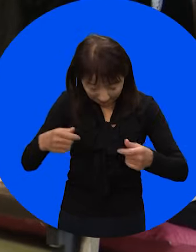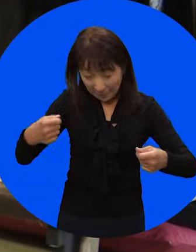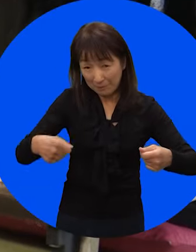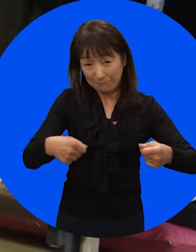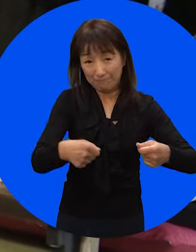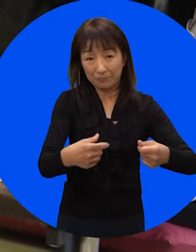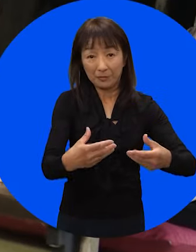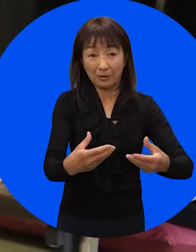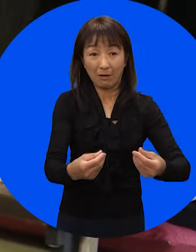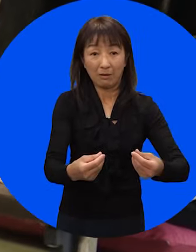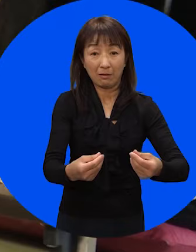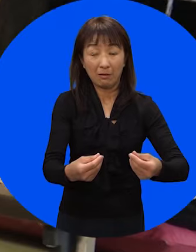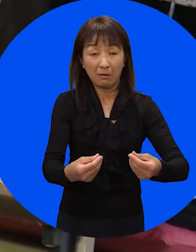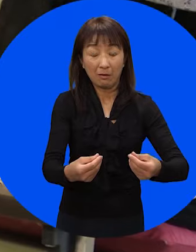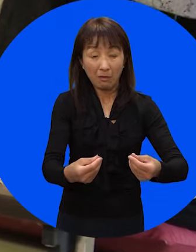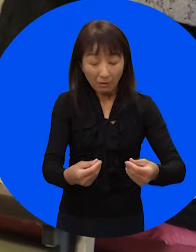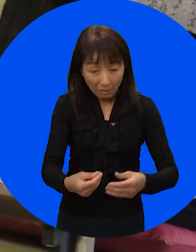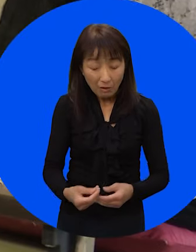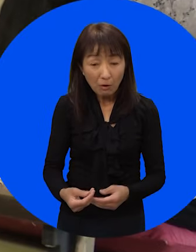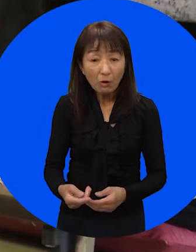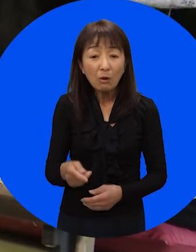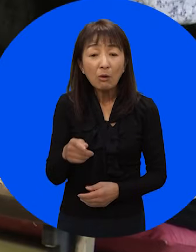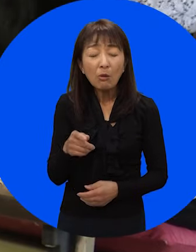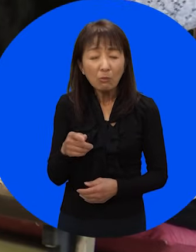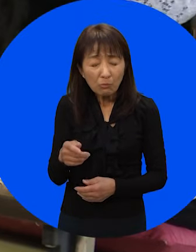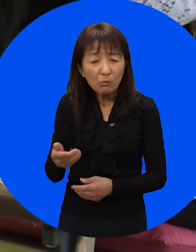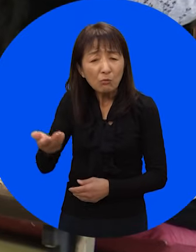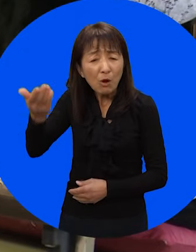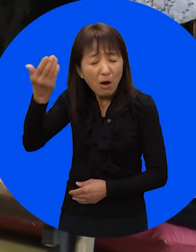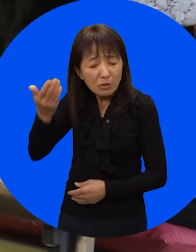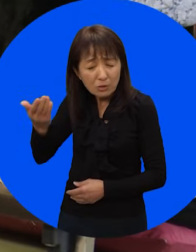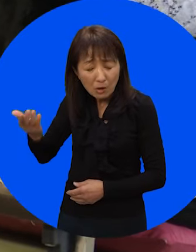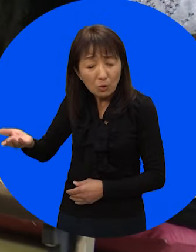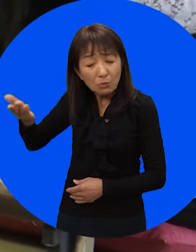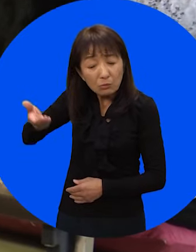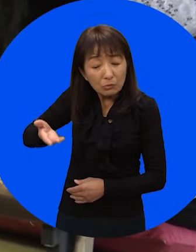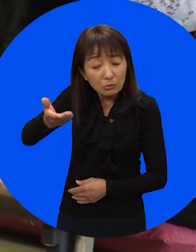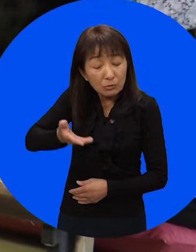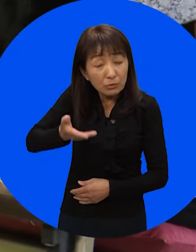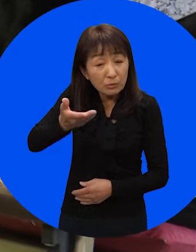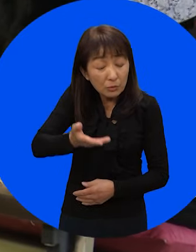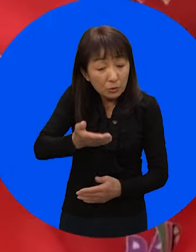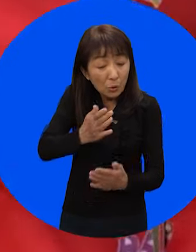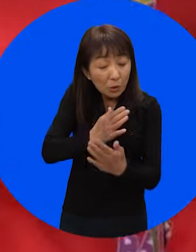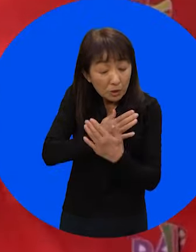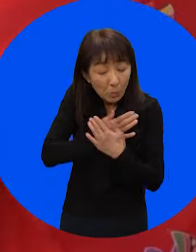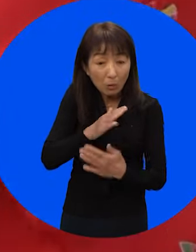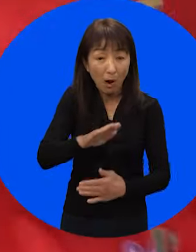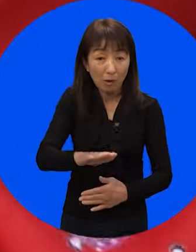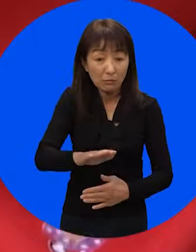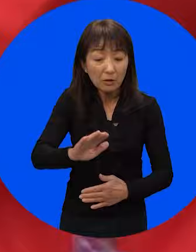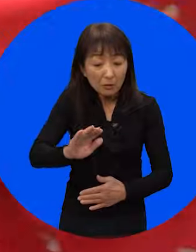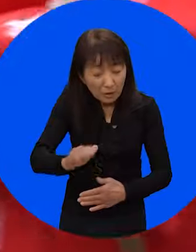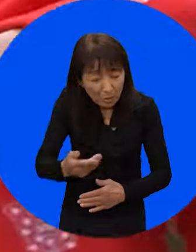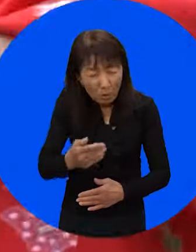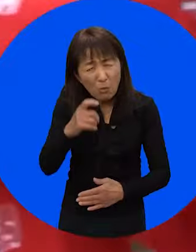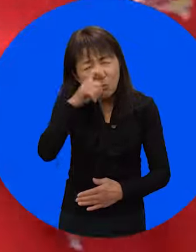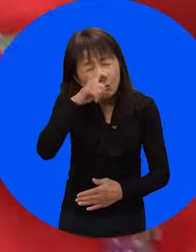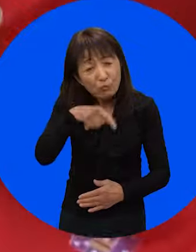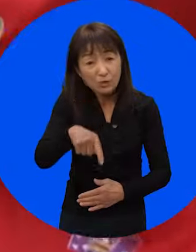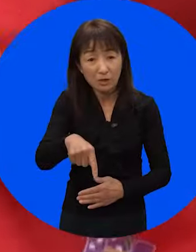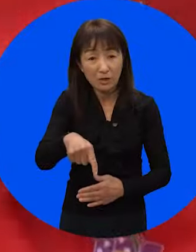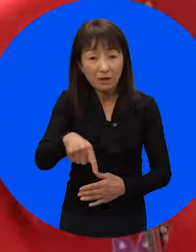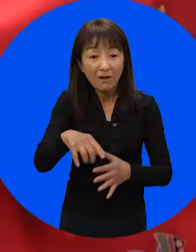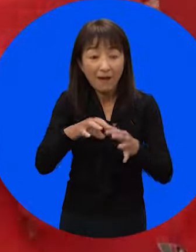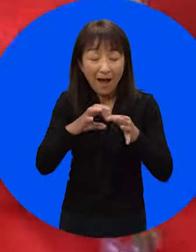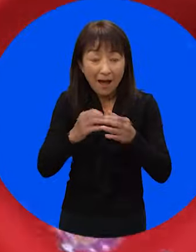代々続くお衣装があったんですけれども、それが老朽化して新調したいということで、お年寄りの方がみんな手分け